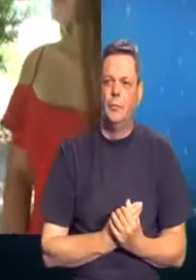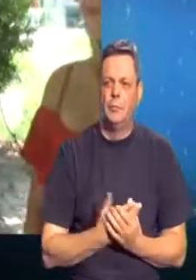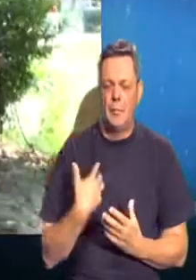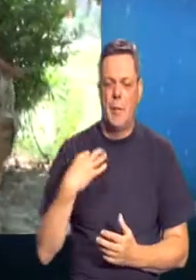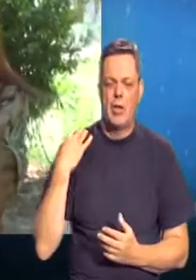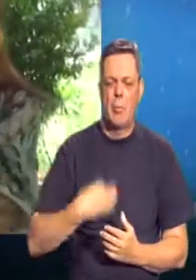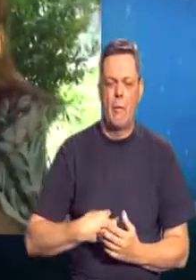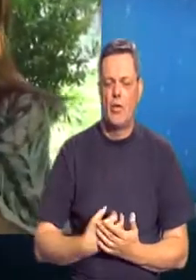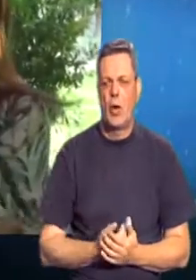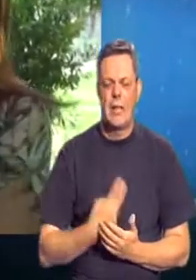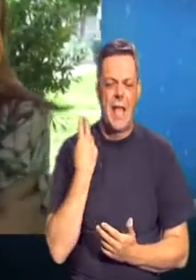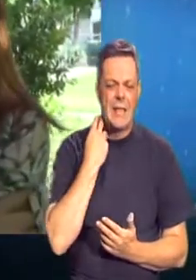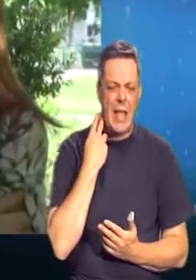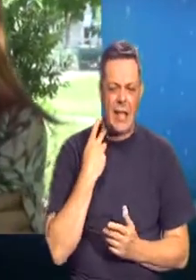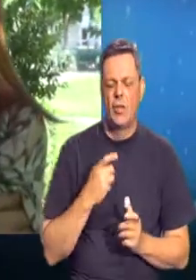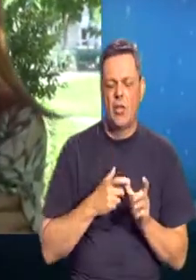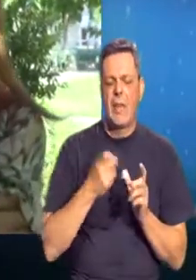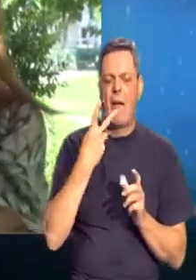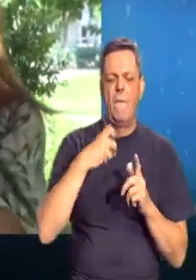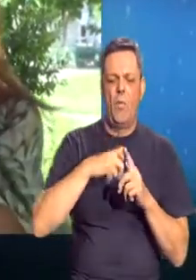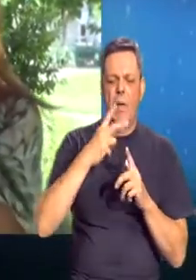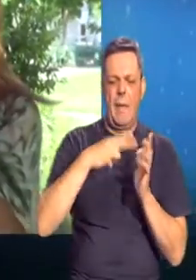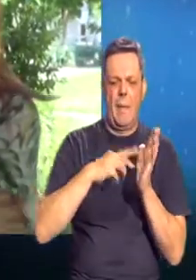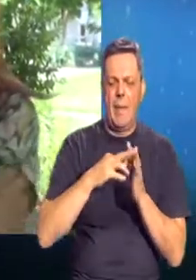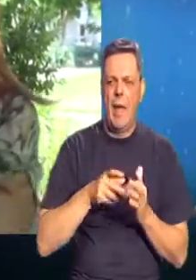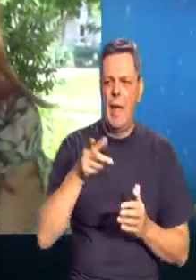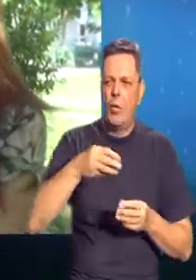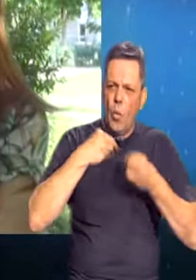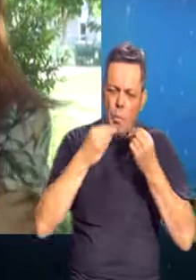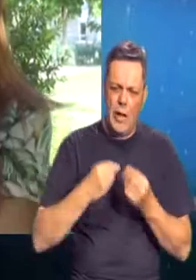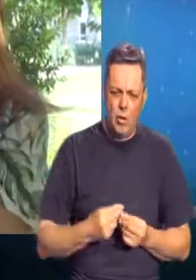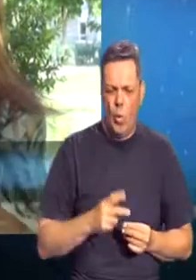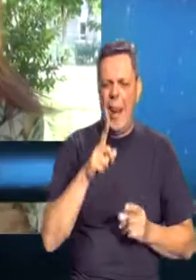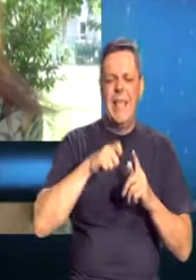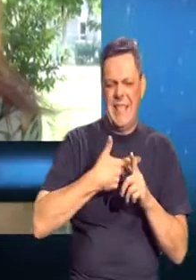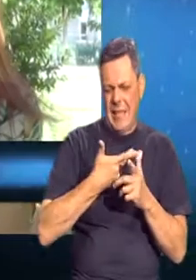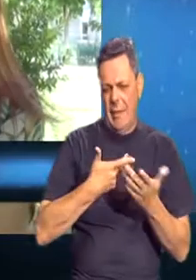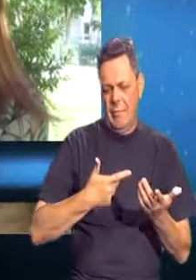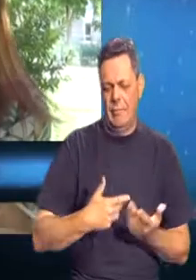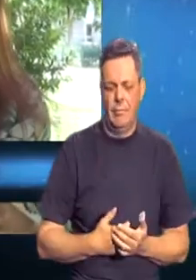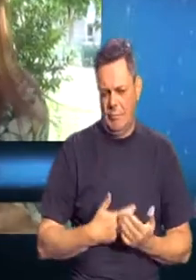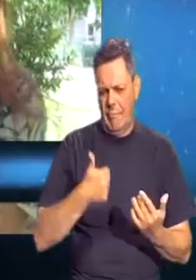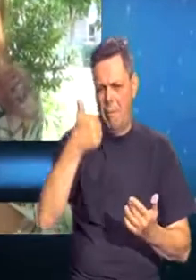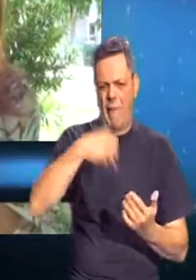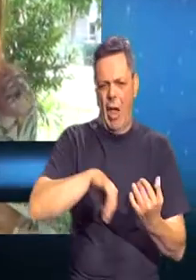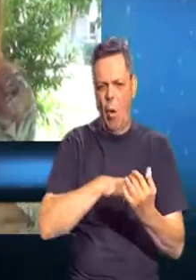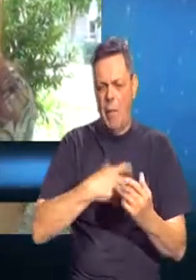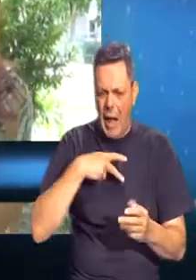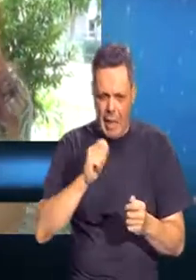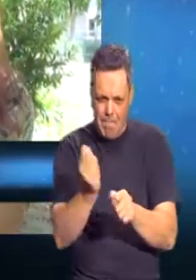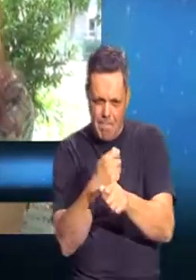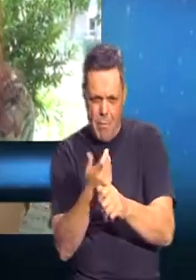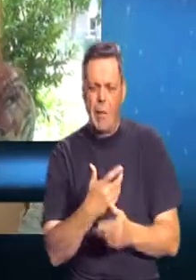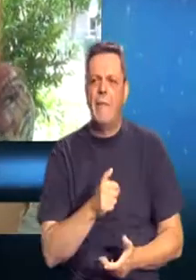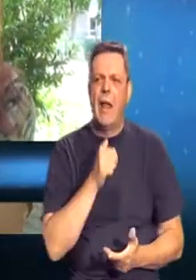Naša profesorica iz engleskog, Sanja Vukina, je tu priču Vatroslava Lisinskog, Ljubav i zloba, preradila